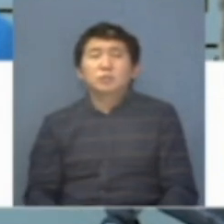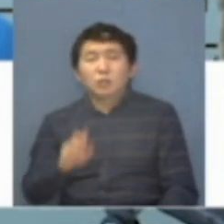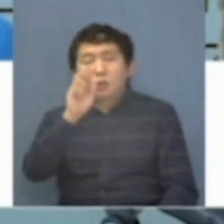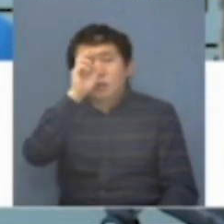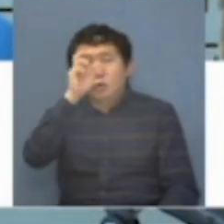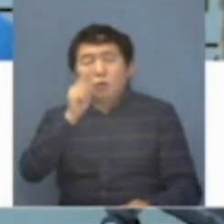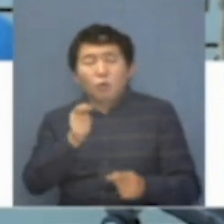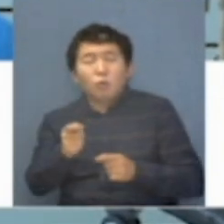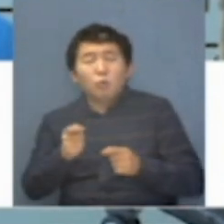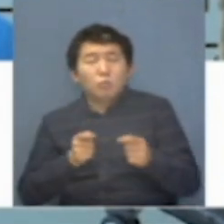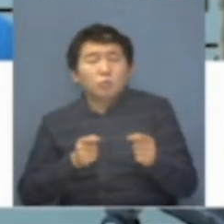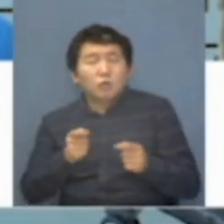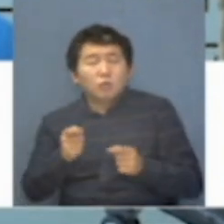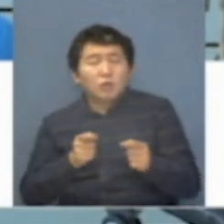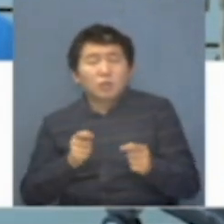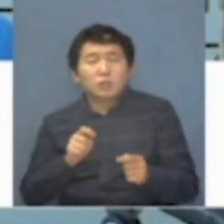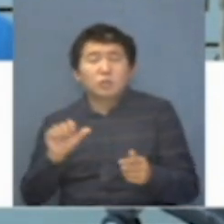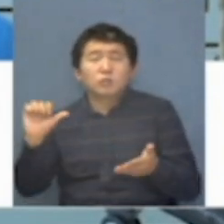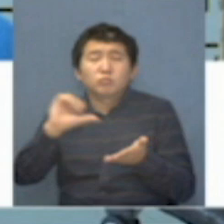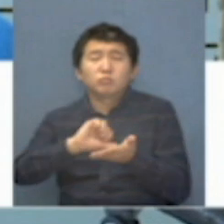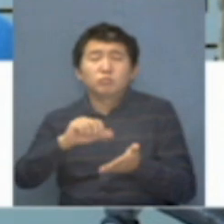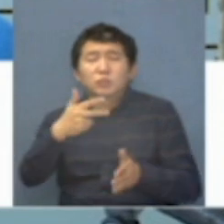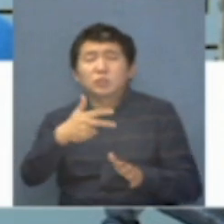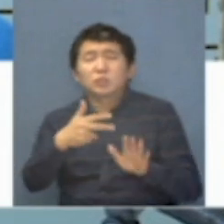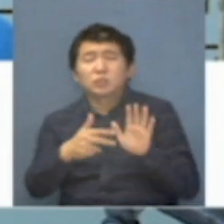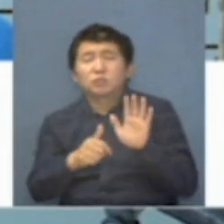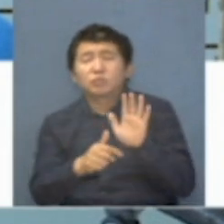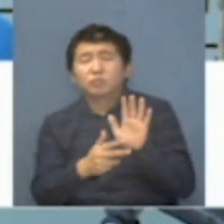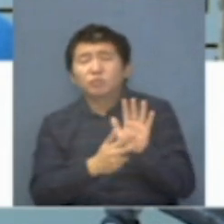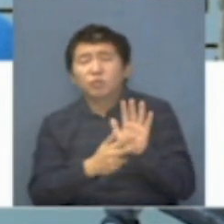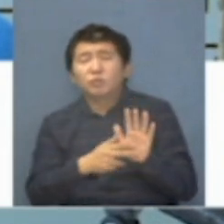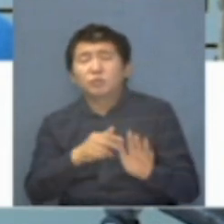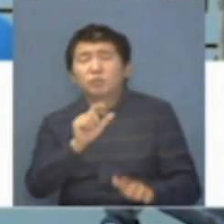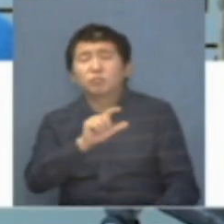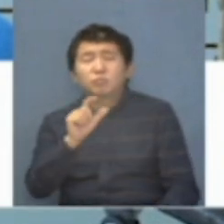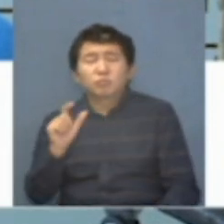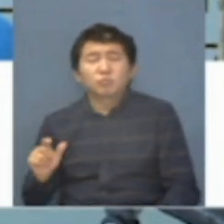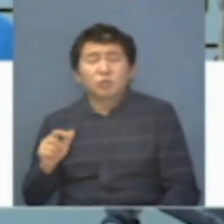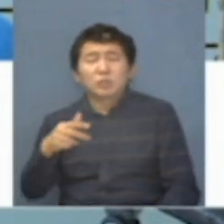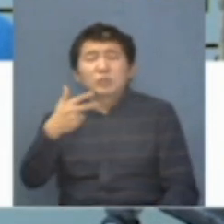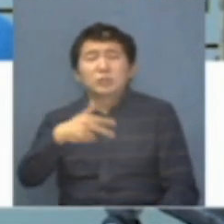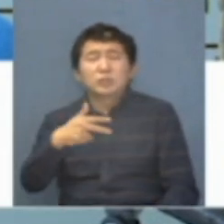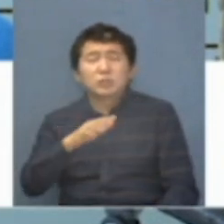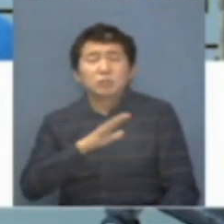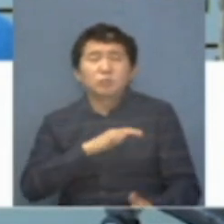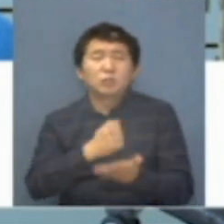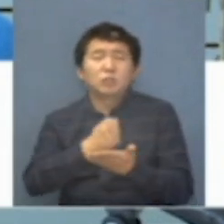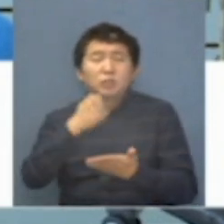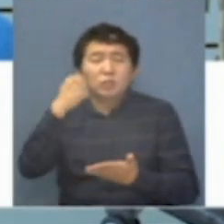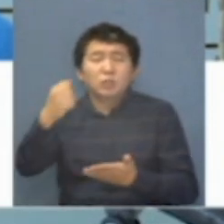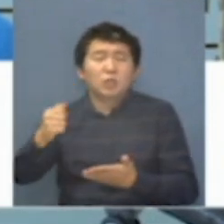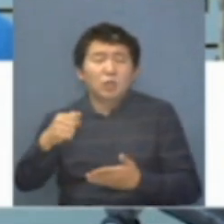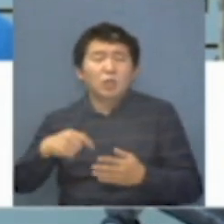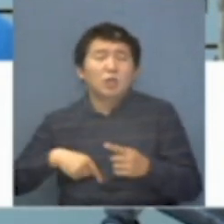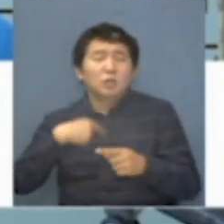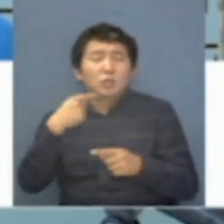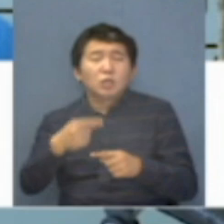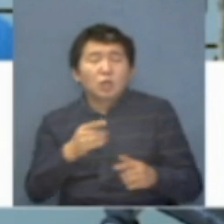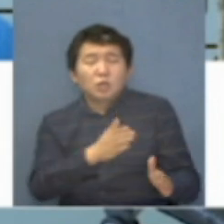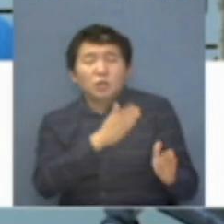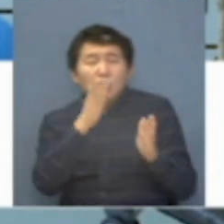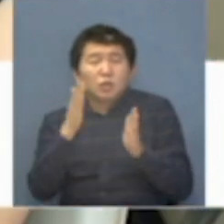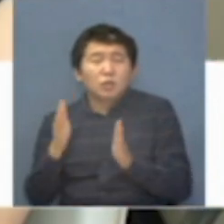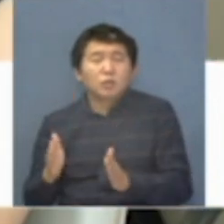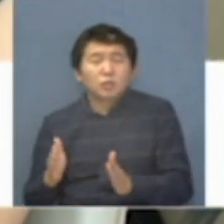при президенте Республики Казахстан, приняли участие 38 кандидатов, 30 из которых были направлены на следующий этап – это